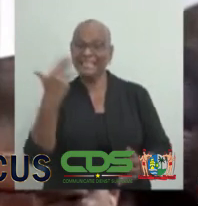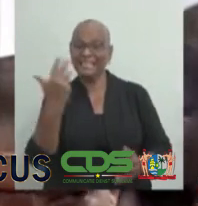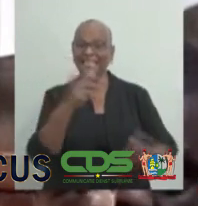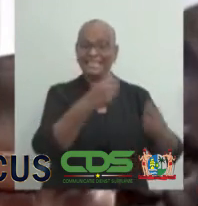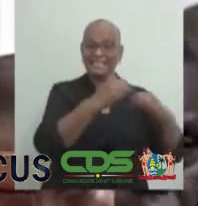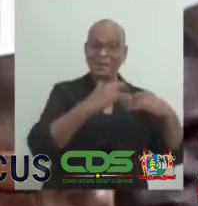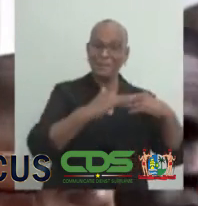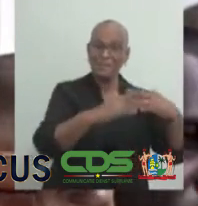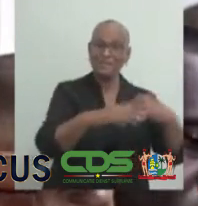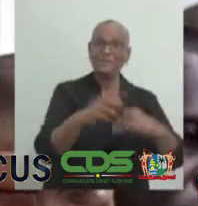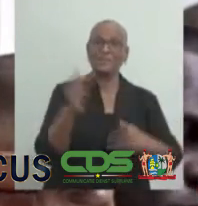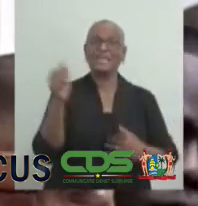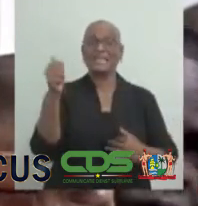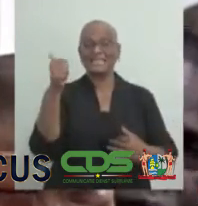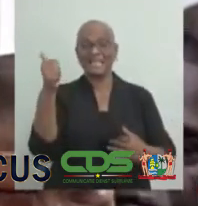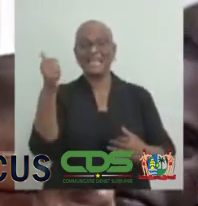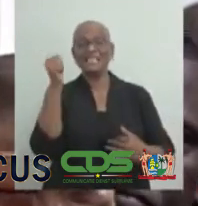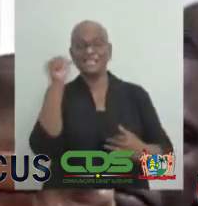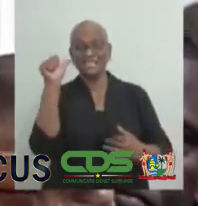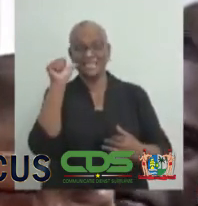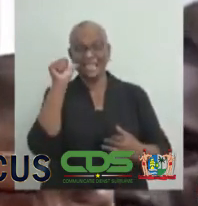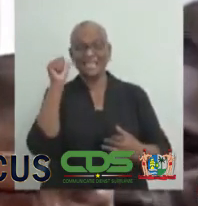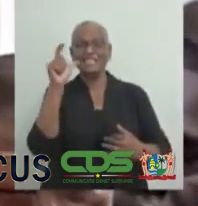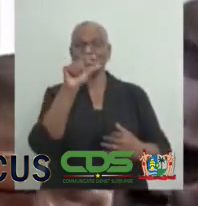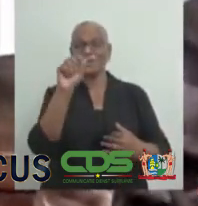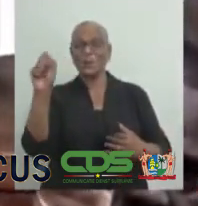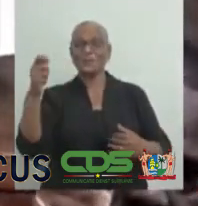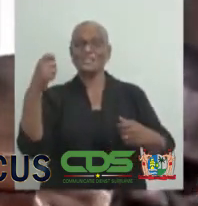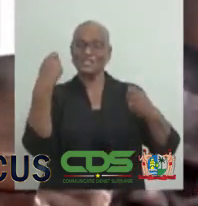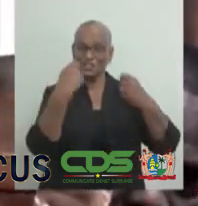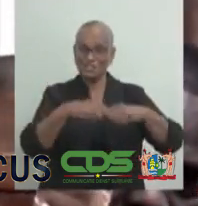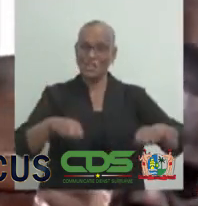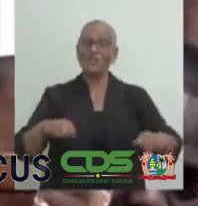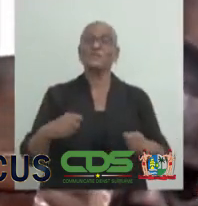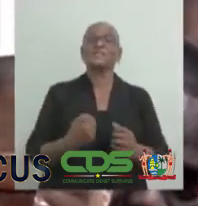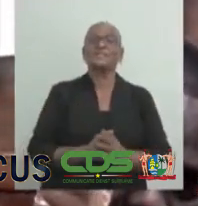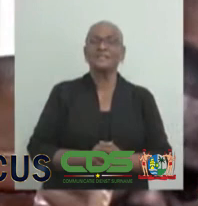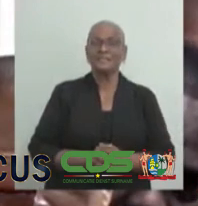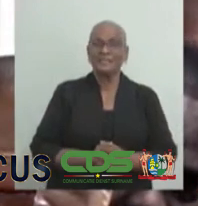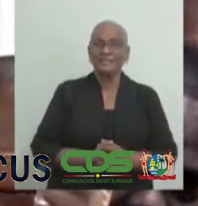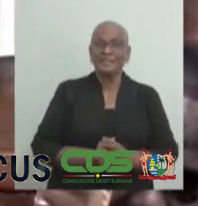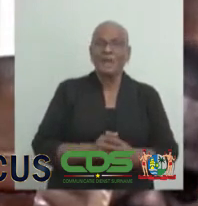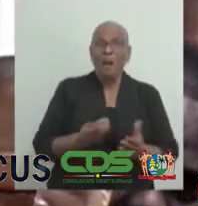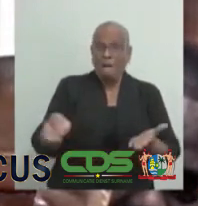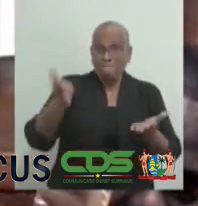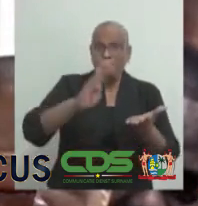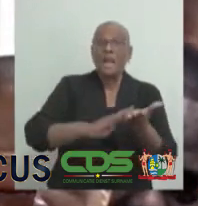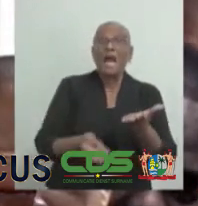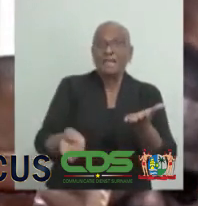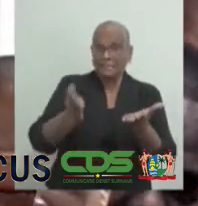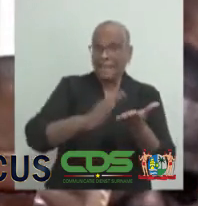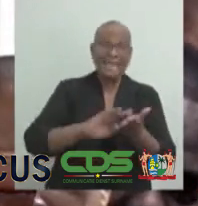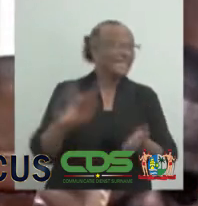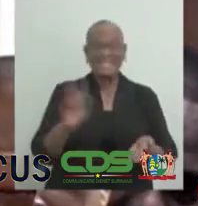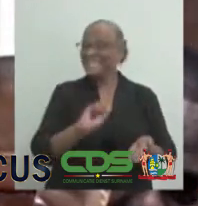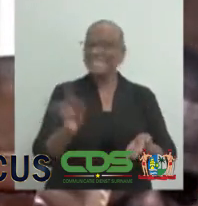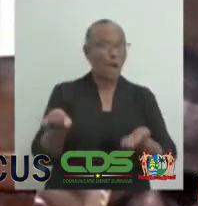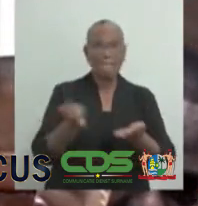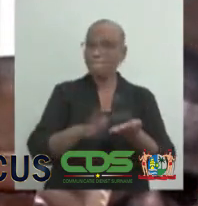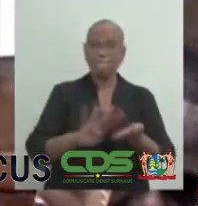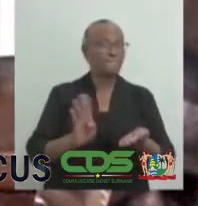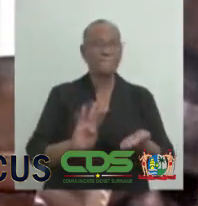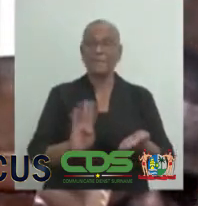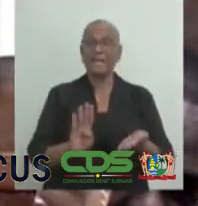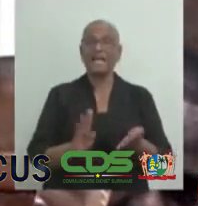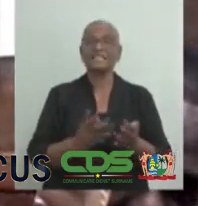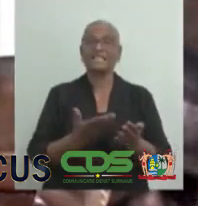499.670.000 Surinaamse dollar. Meneer voorzitter, het totaal van de belasting en niet belaste middelen komt uit